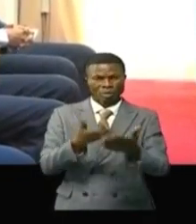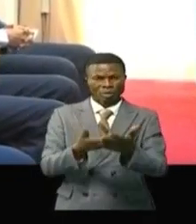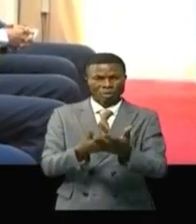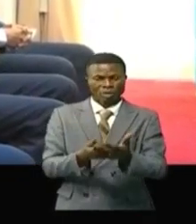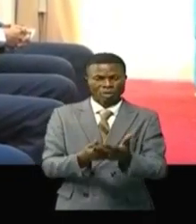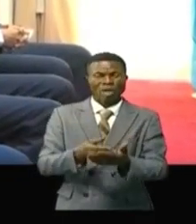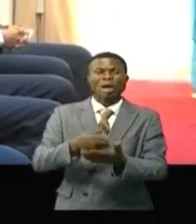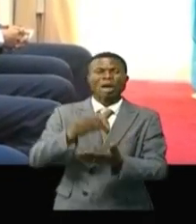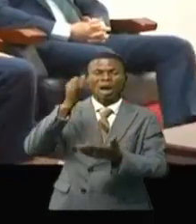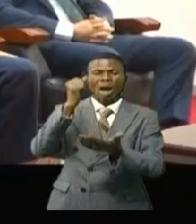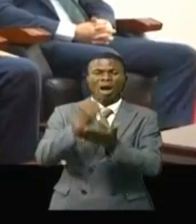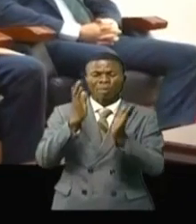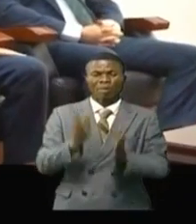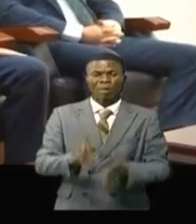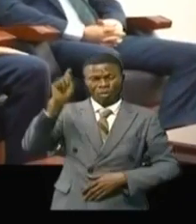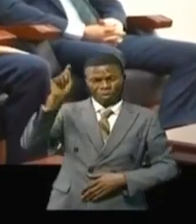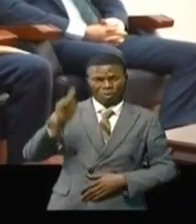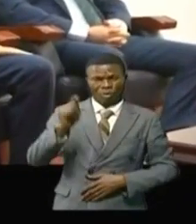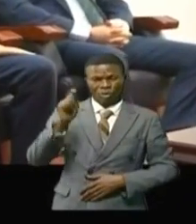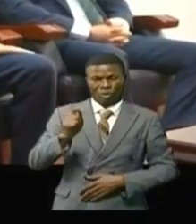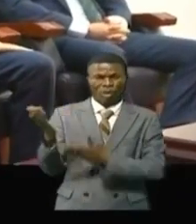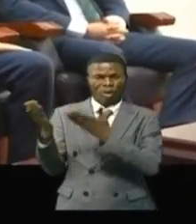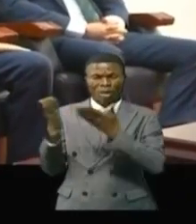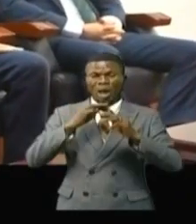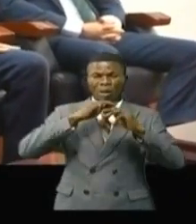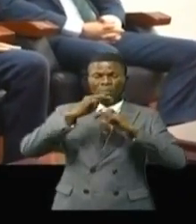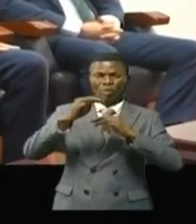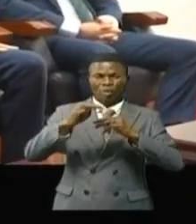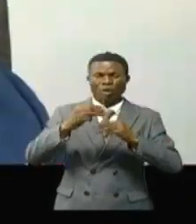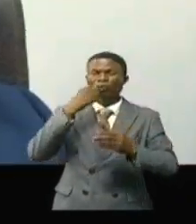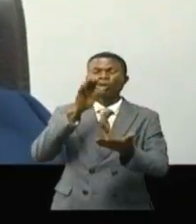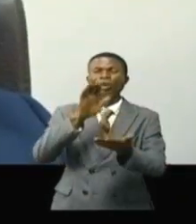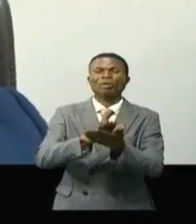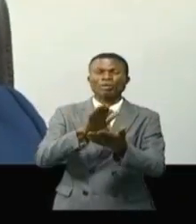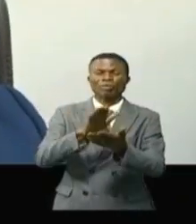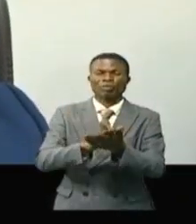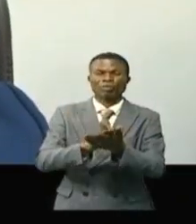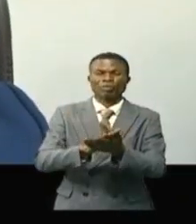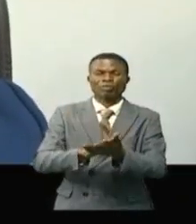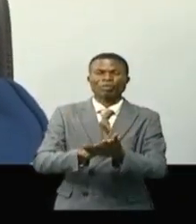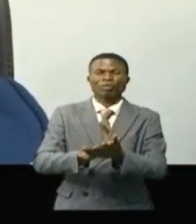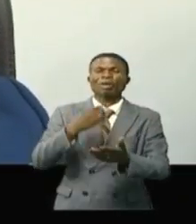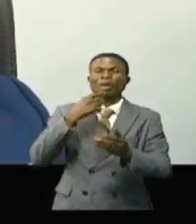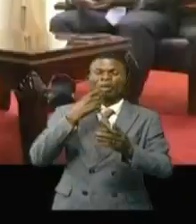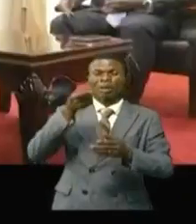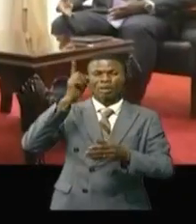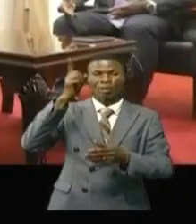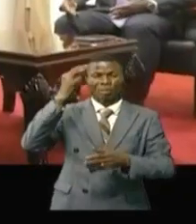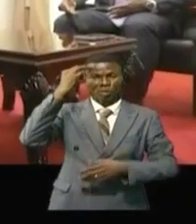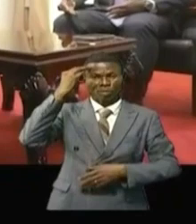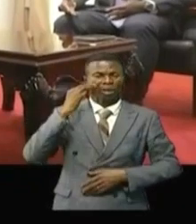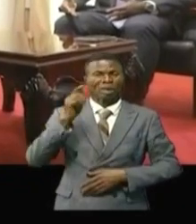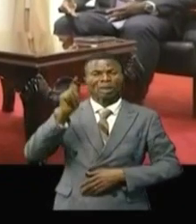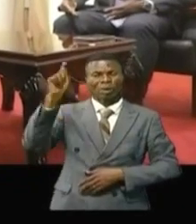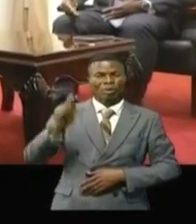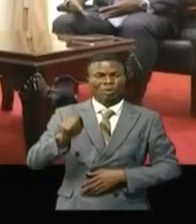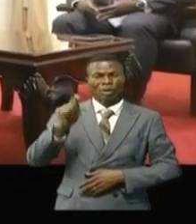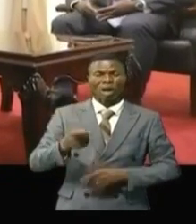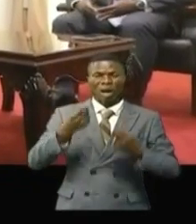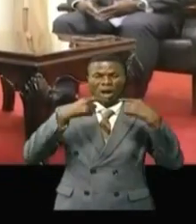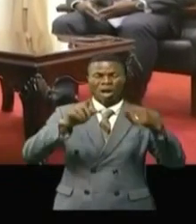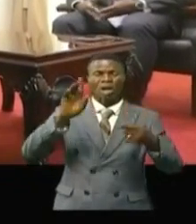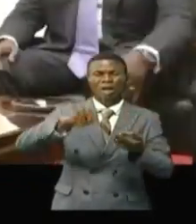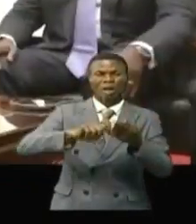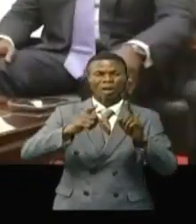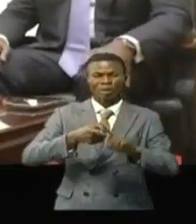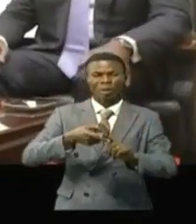diplomates tunisiens était également porteur d'un message de remerciements et de félicitations de la première ministre tunisienne à son homologue